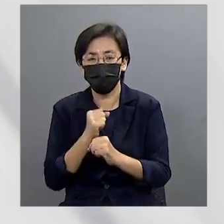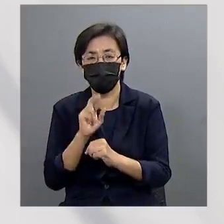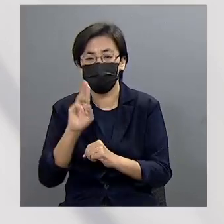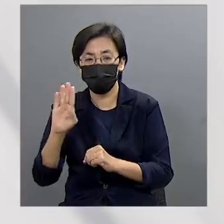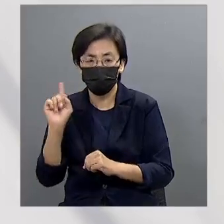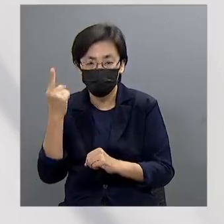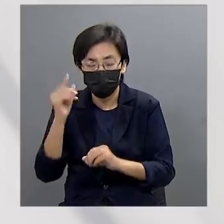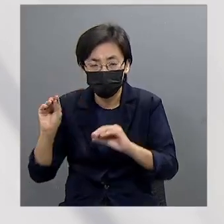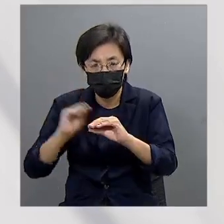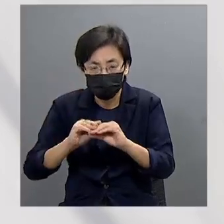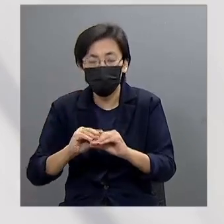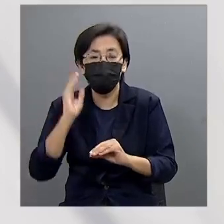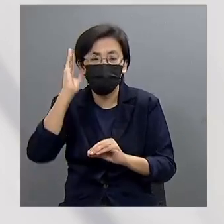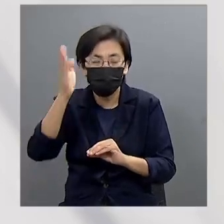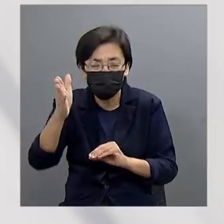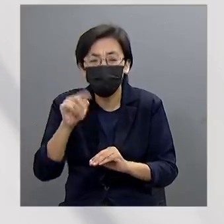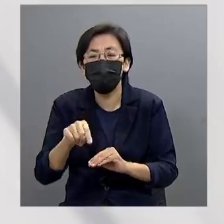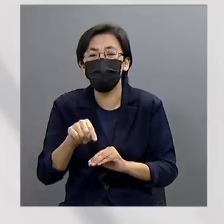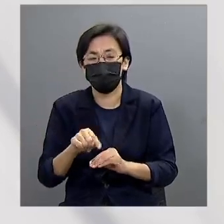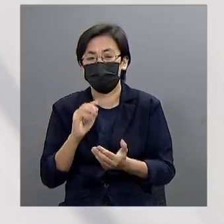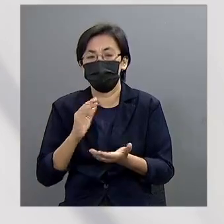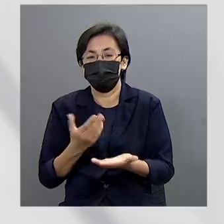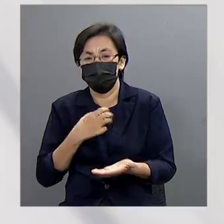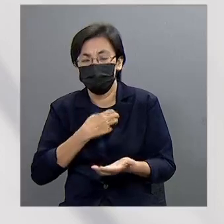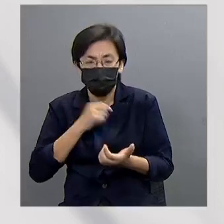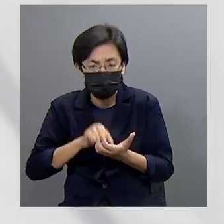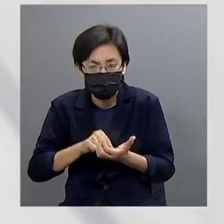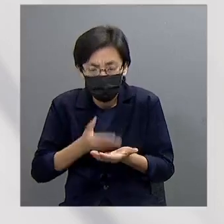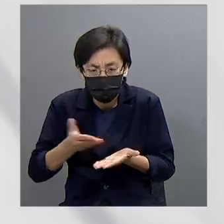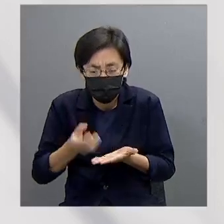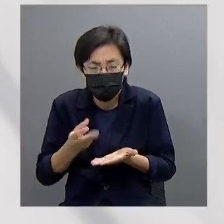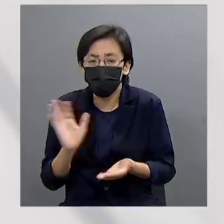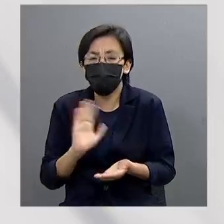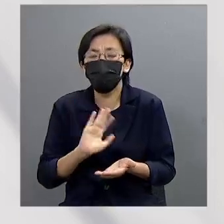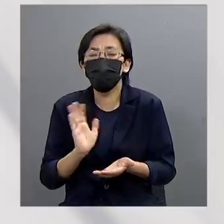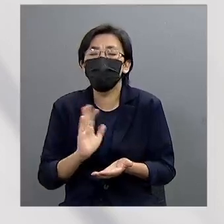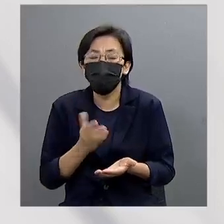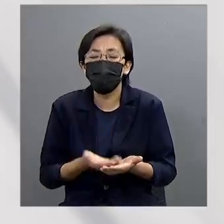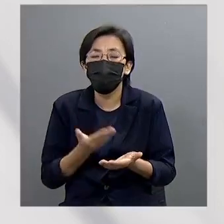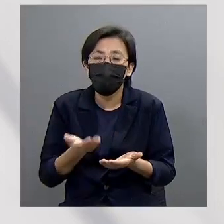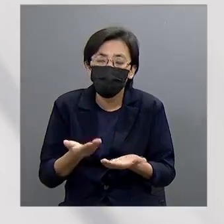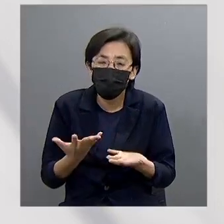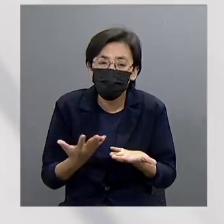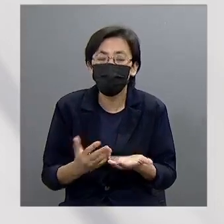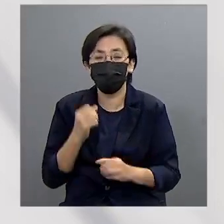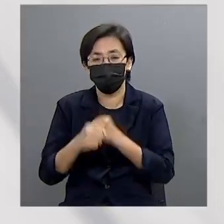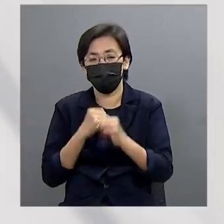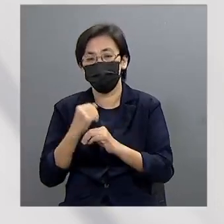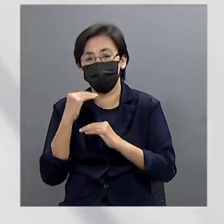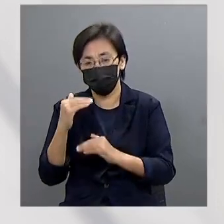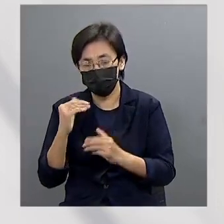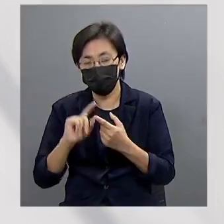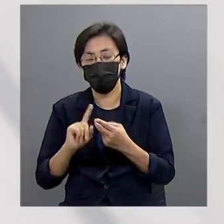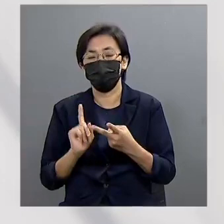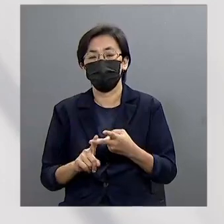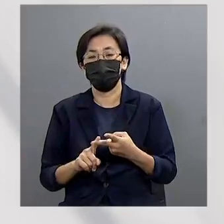งระดับความรุนแรงของการพนันที่เริ่มต้นจากสลากให้เป็นพนันแบบอ่อนเอาไว้ให้ได้เช่นการจำกัดอายุหรือกำหนดเพดานใน